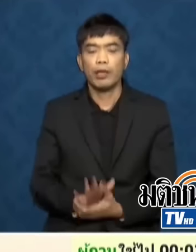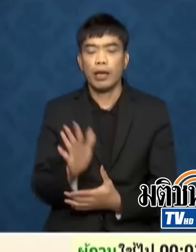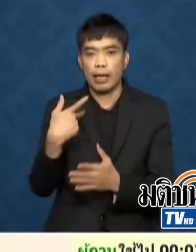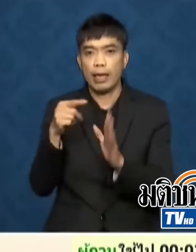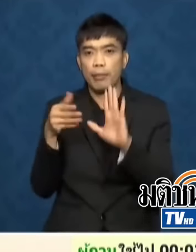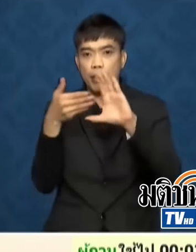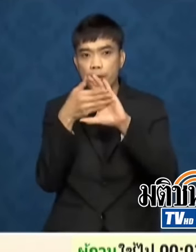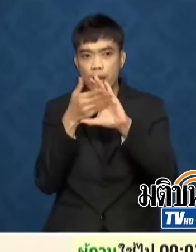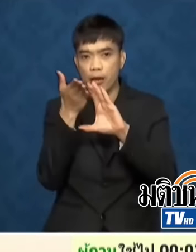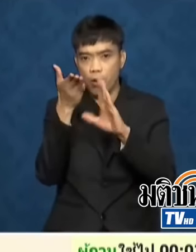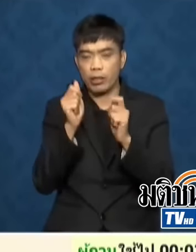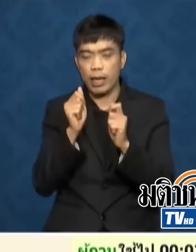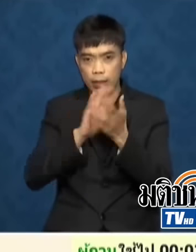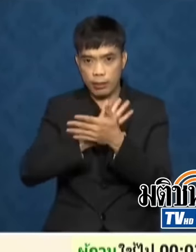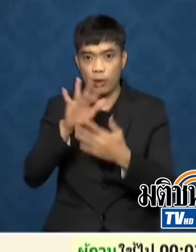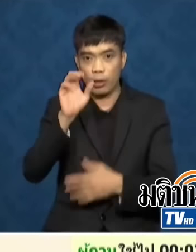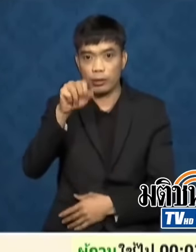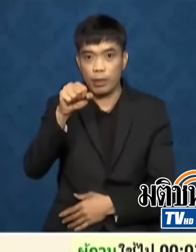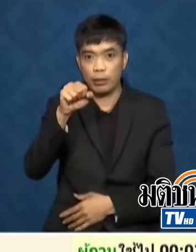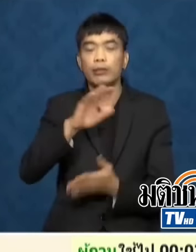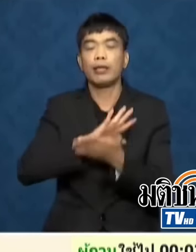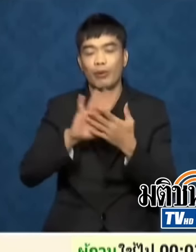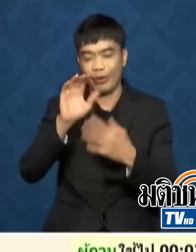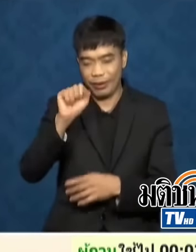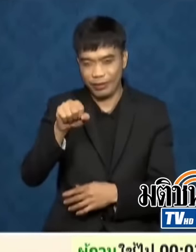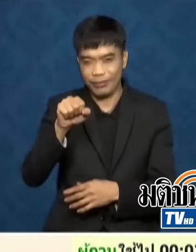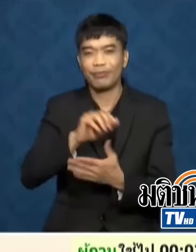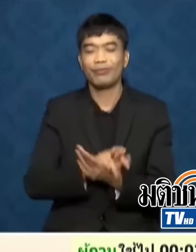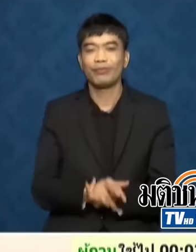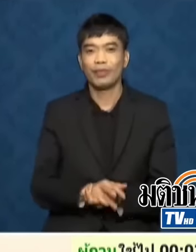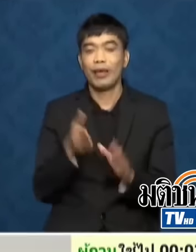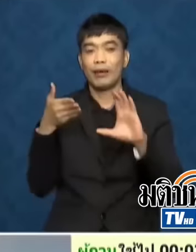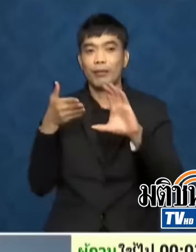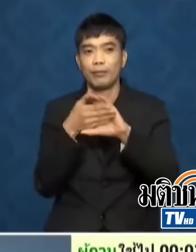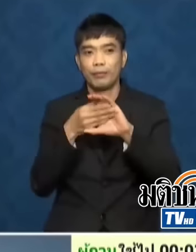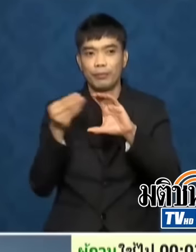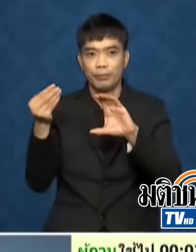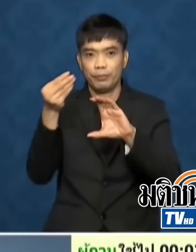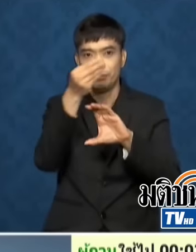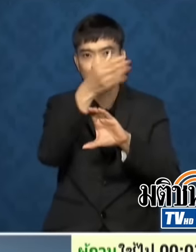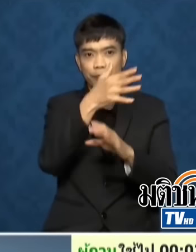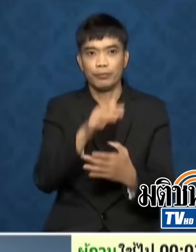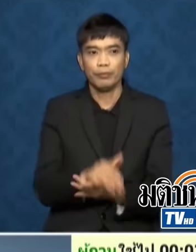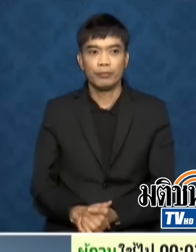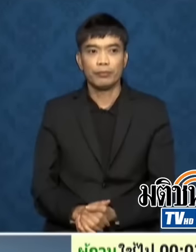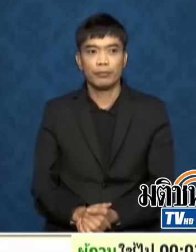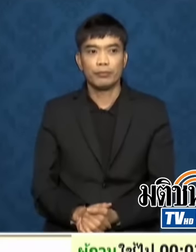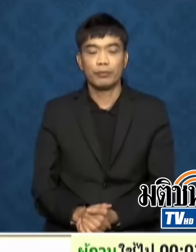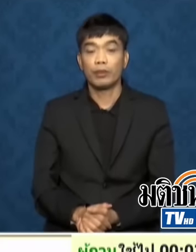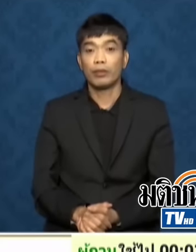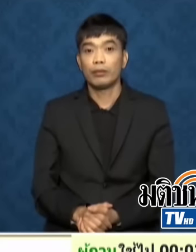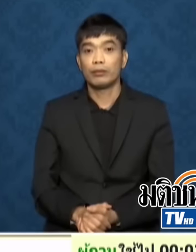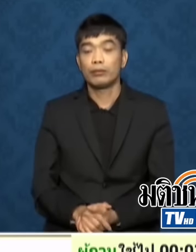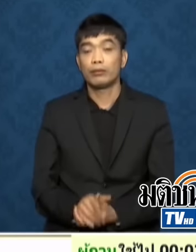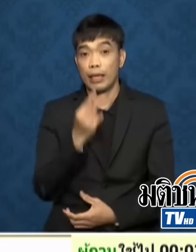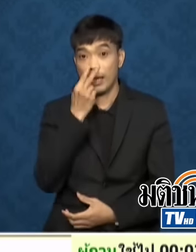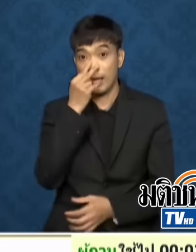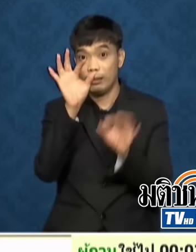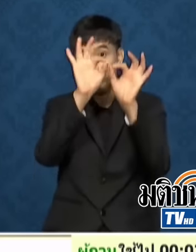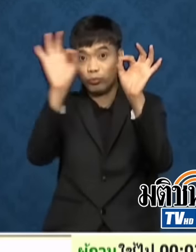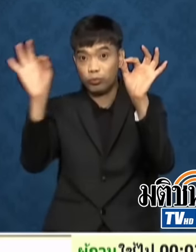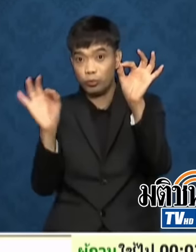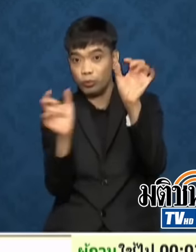อยแล้วครับท่านประธานครับ ครับโอเค ครับซึ่งในสไลด์ดังกล่าวนะครับขอสไลด์ด้วยครับจะเห็นได้ว่าใน